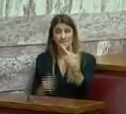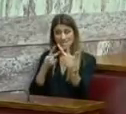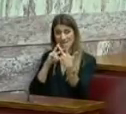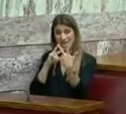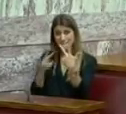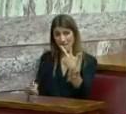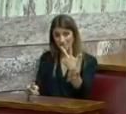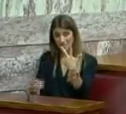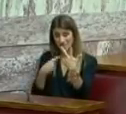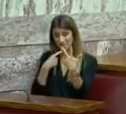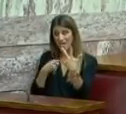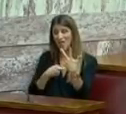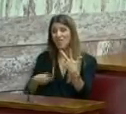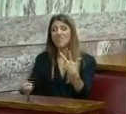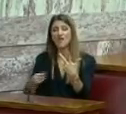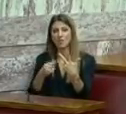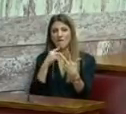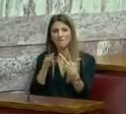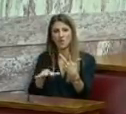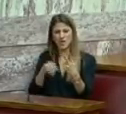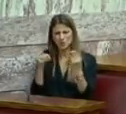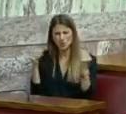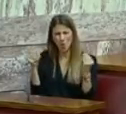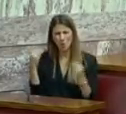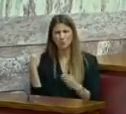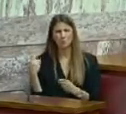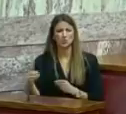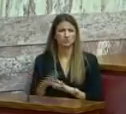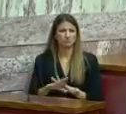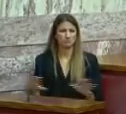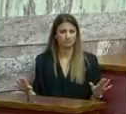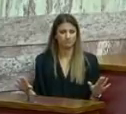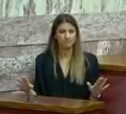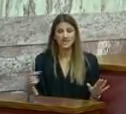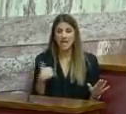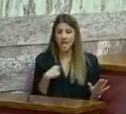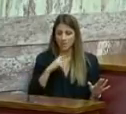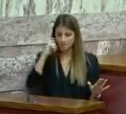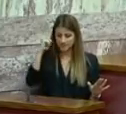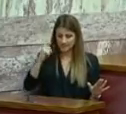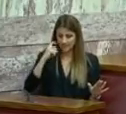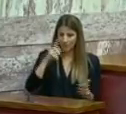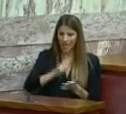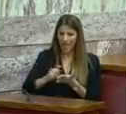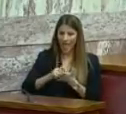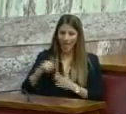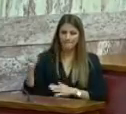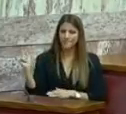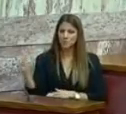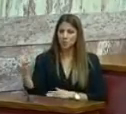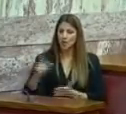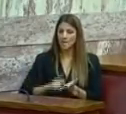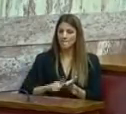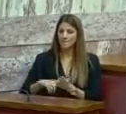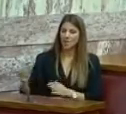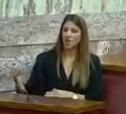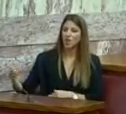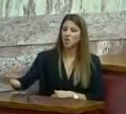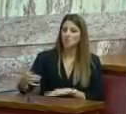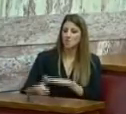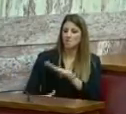πάρα πολύ ως πρόεδρος της Βουλής, το αν θα έπρεπε τις επιστολές τους να τις διαβιβάσω στον πρόεδρο